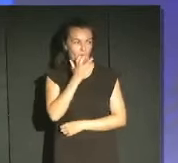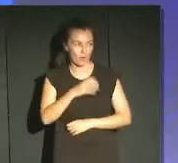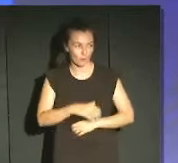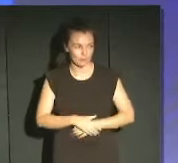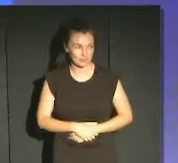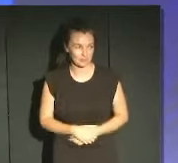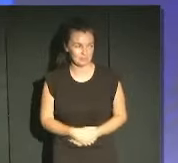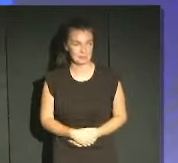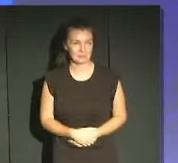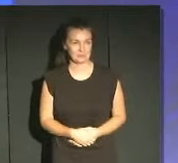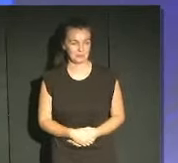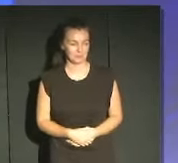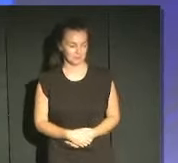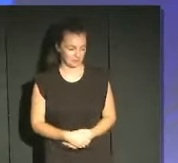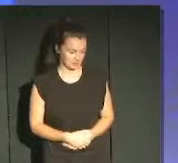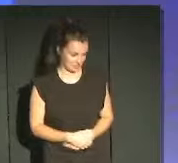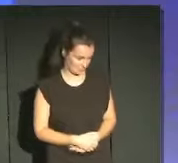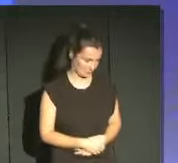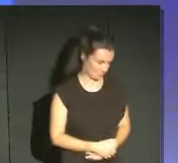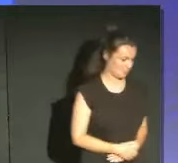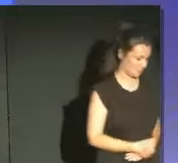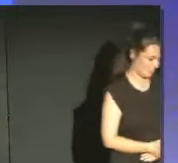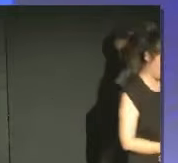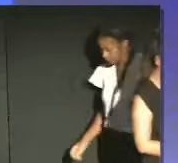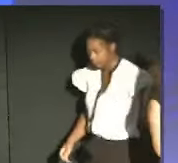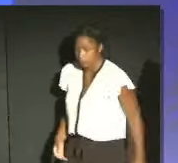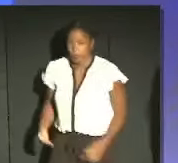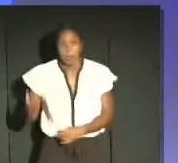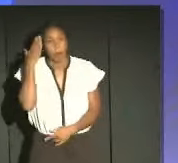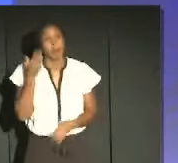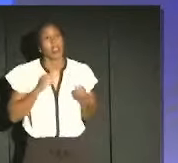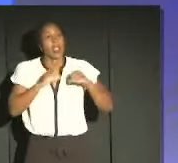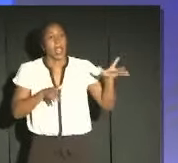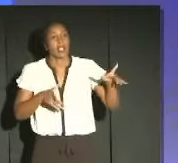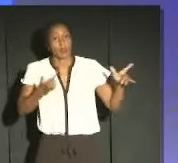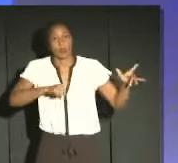si l'on moun nous là nous